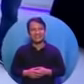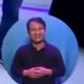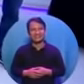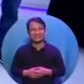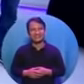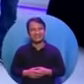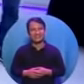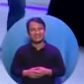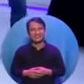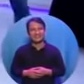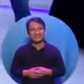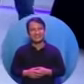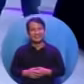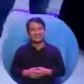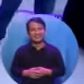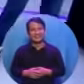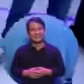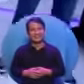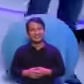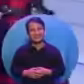na.